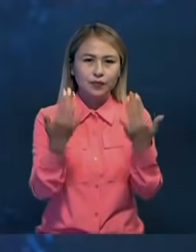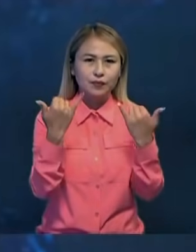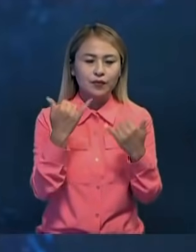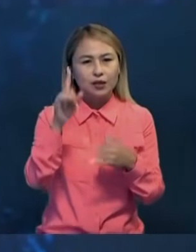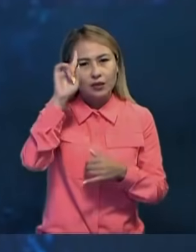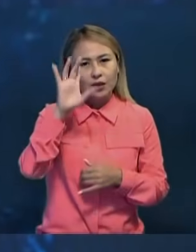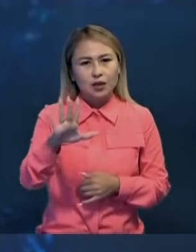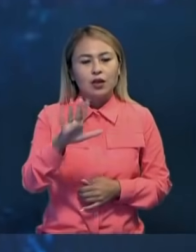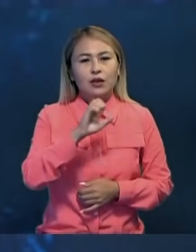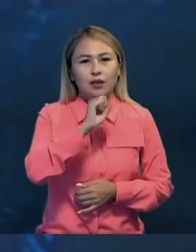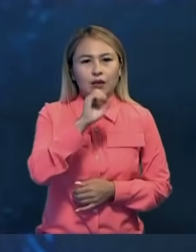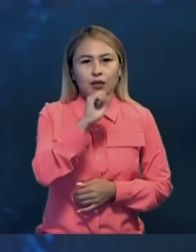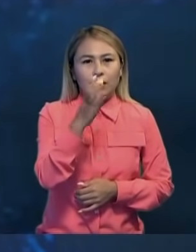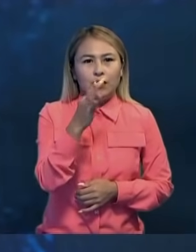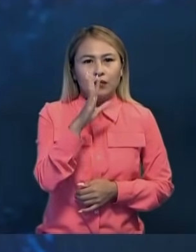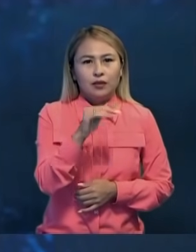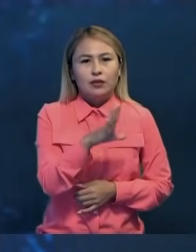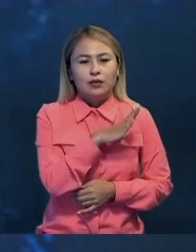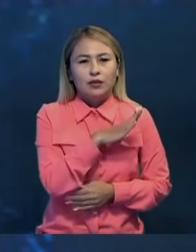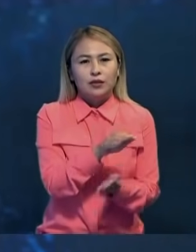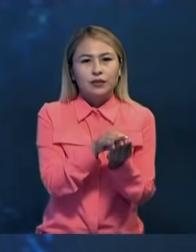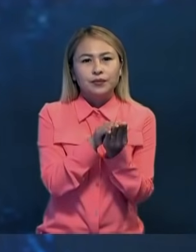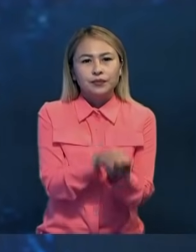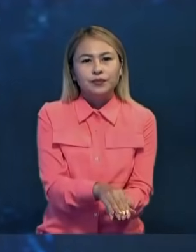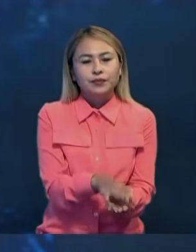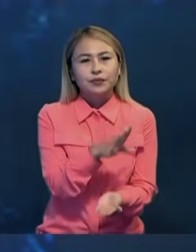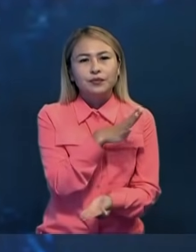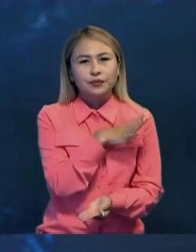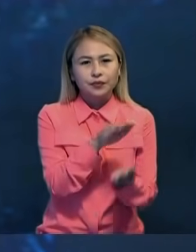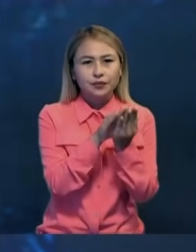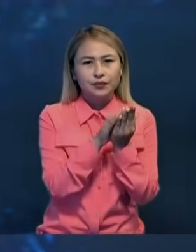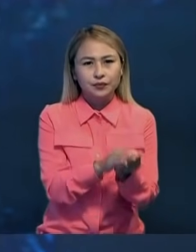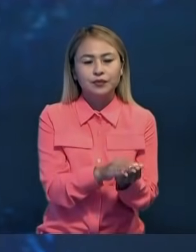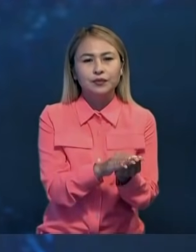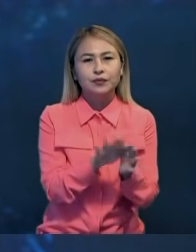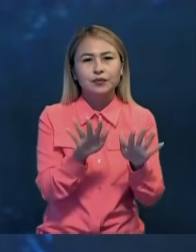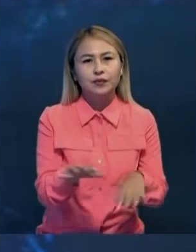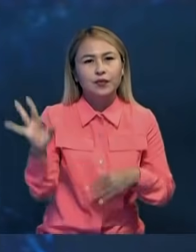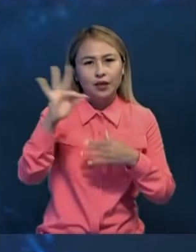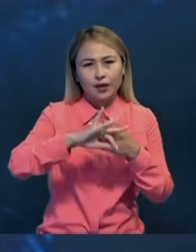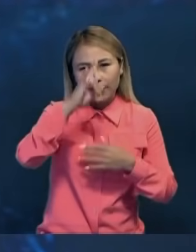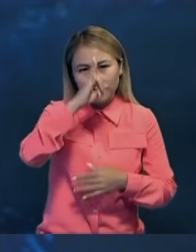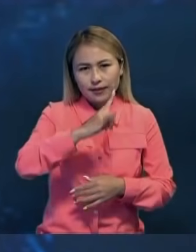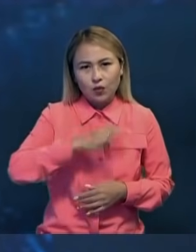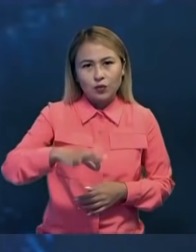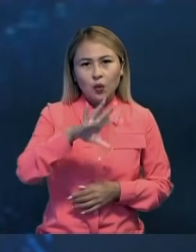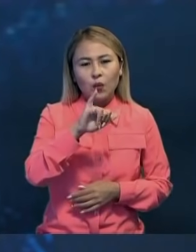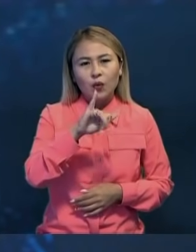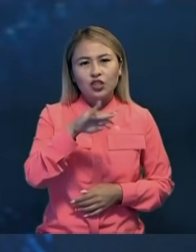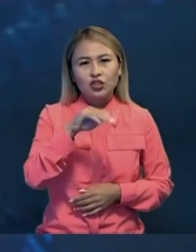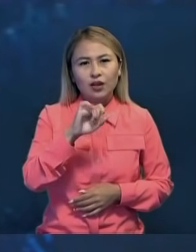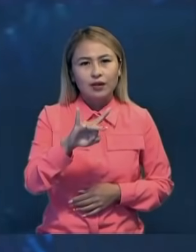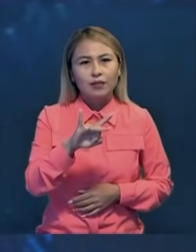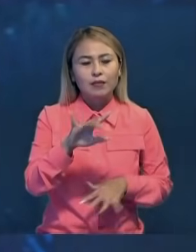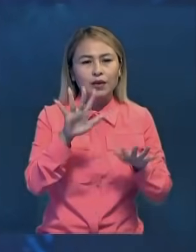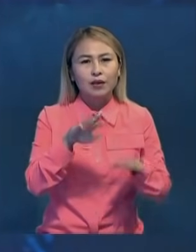Бүгін белгілі спорт журналисі Амангелді Сейтхановтың денесі қара жерге табысталды. Марқұм туған жері Шығыс Қазақстан облысы